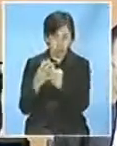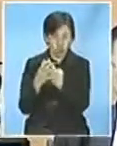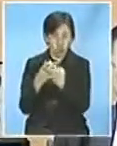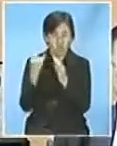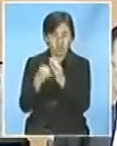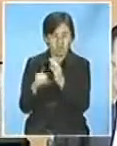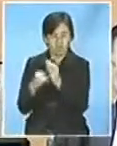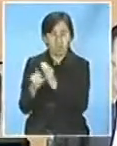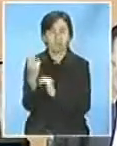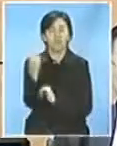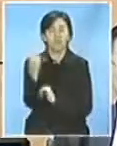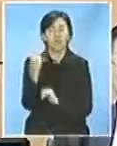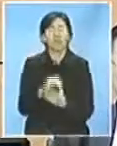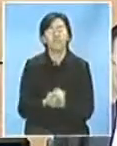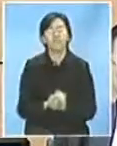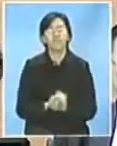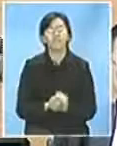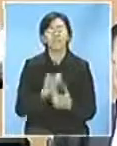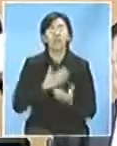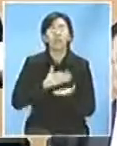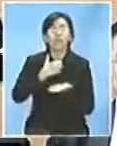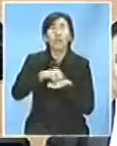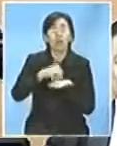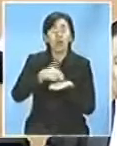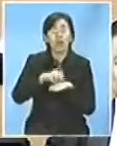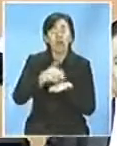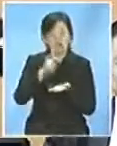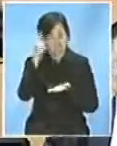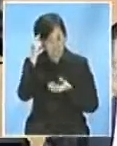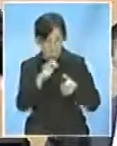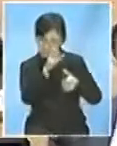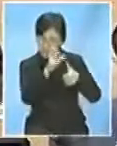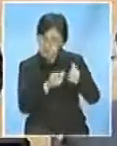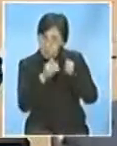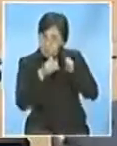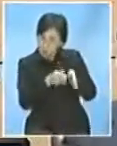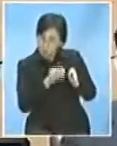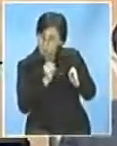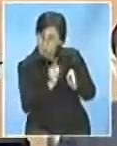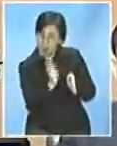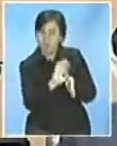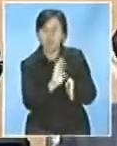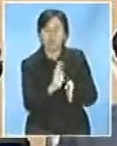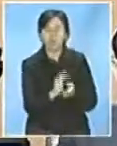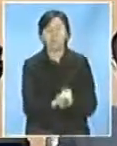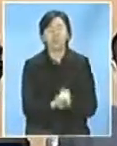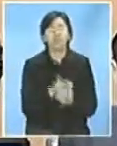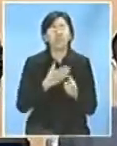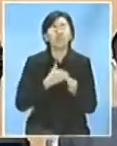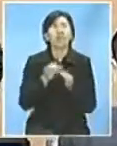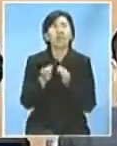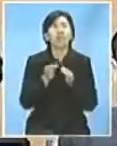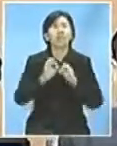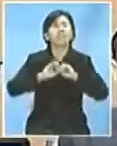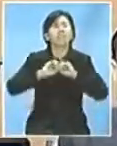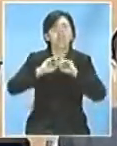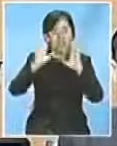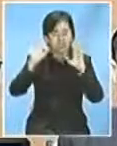คดีผมเรียนท่านประธานอย่างนี้ไม่ได้ประสงค์ร้ายต่อบุคคลจะกล่าวถึงแต่ผมชี้ให้ท่านประธ